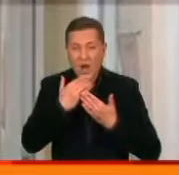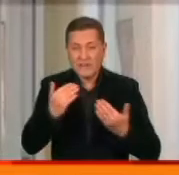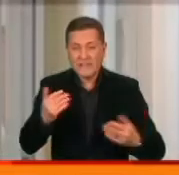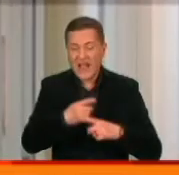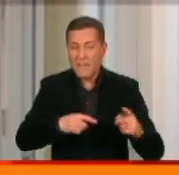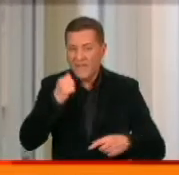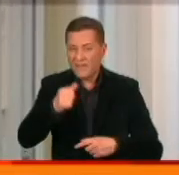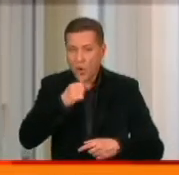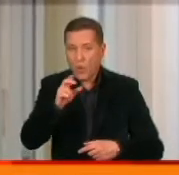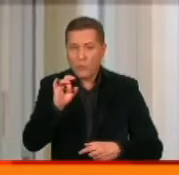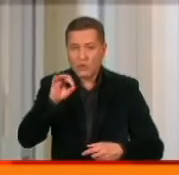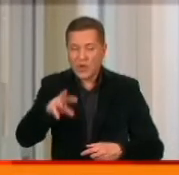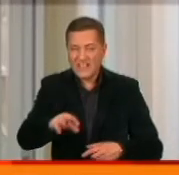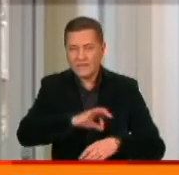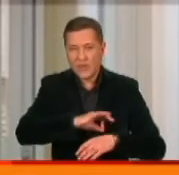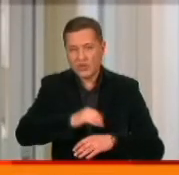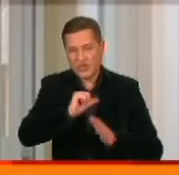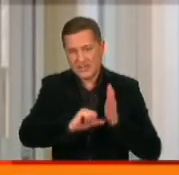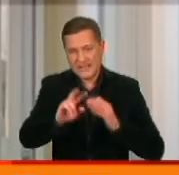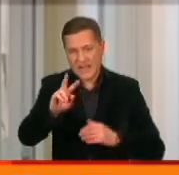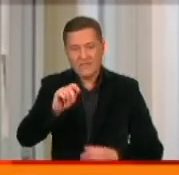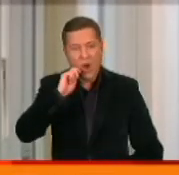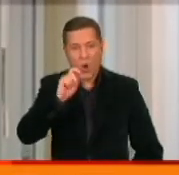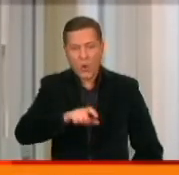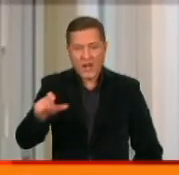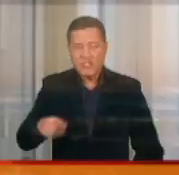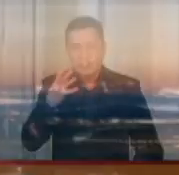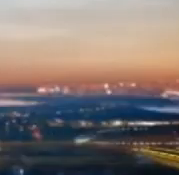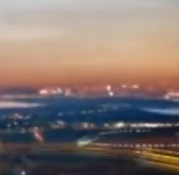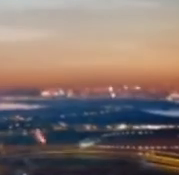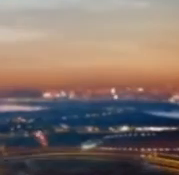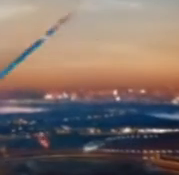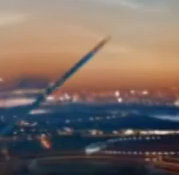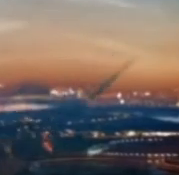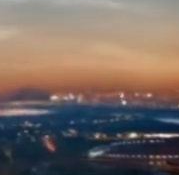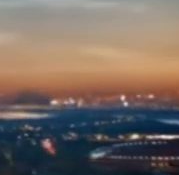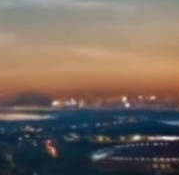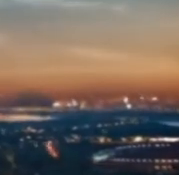півроку на ботулізм занедужили 62 українці, четверо з них померли.